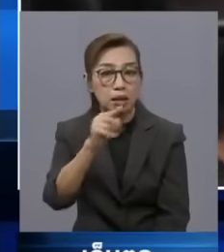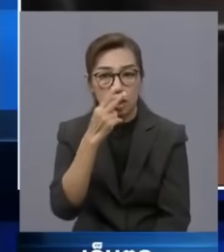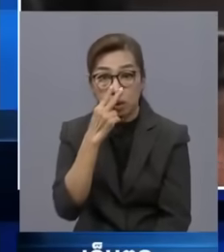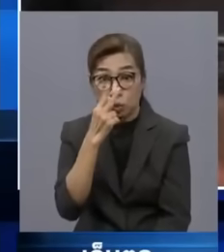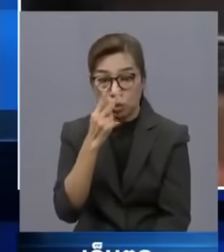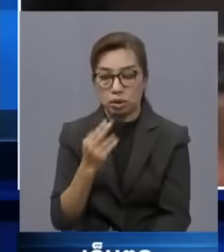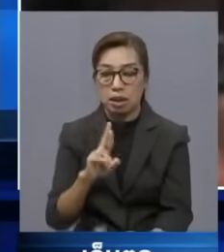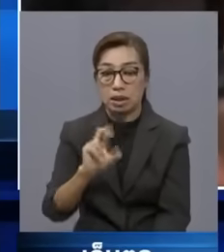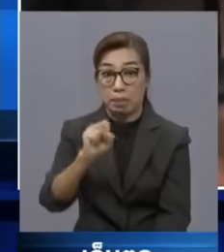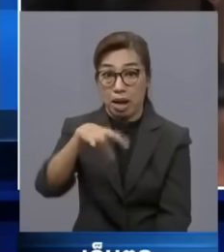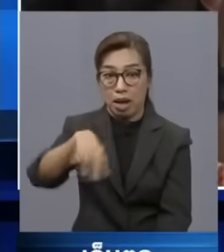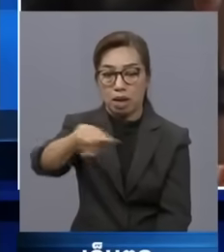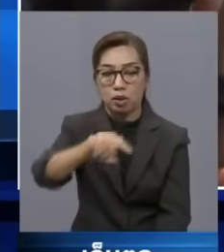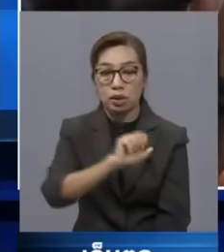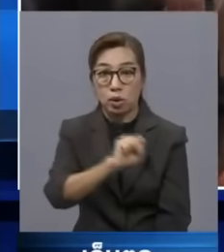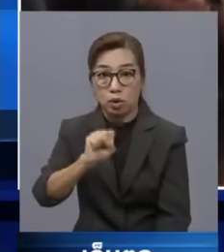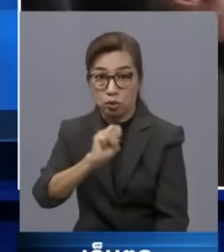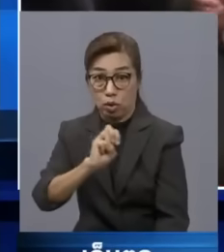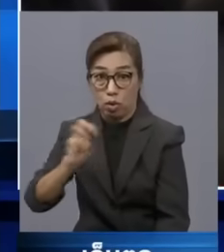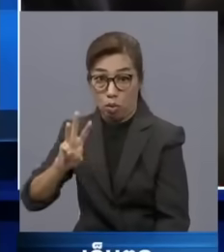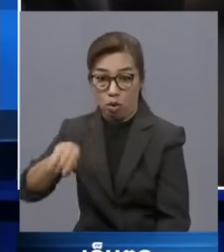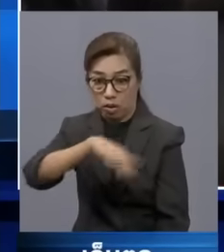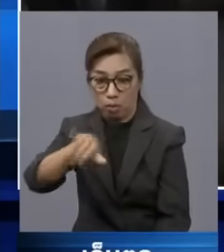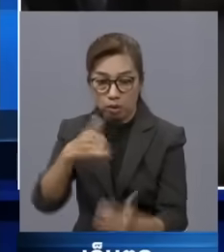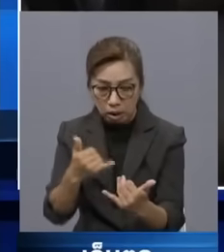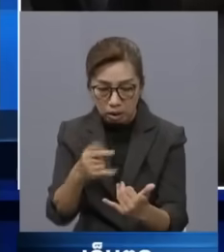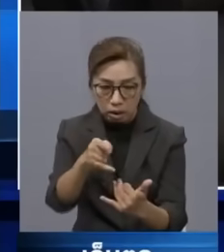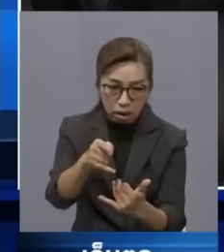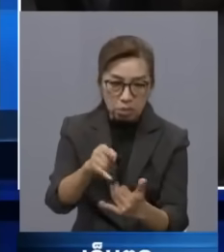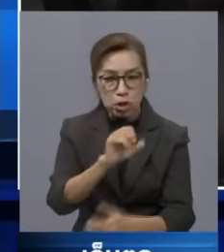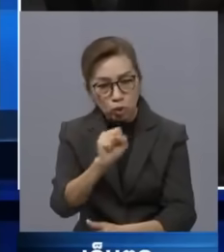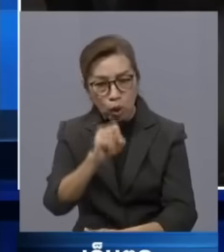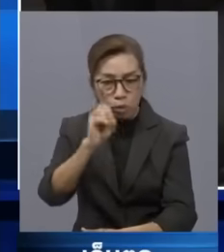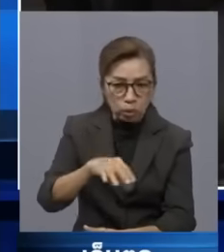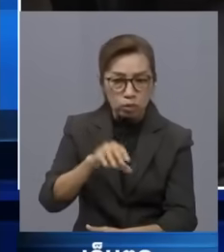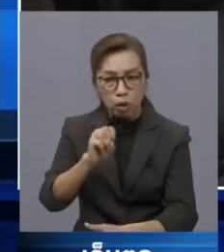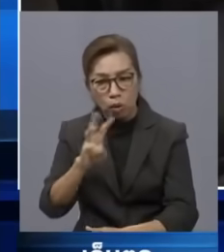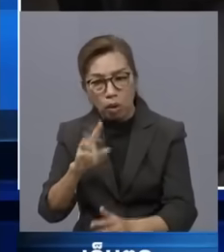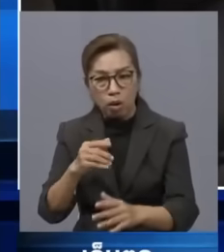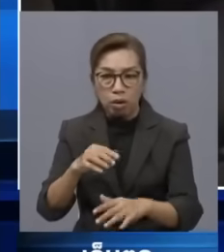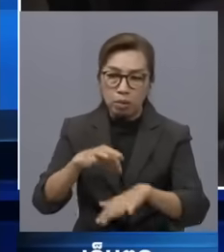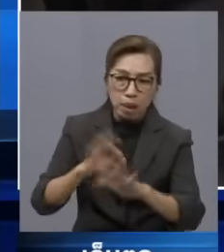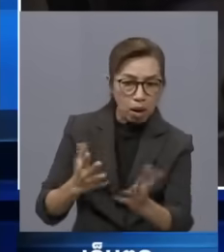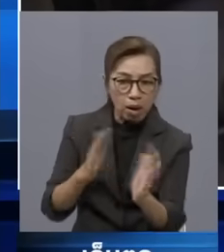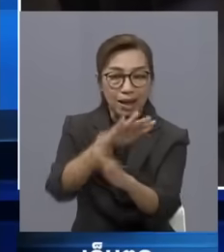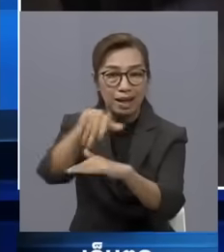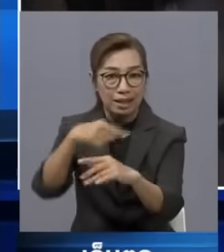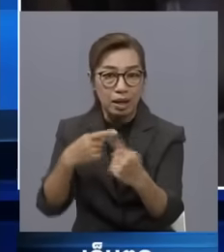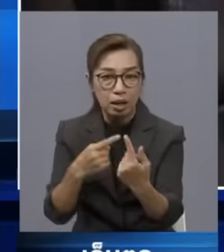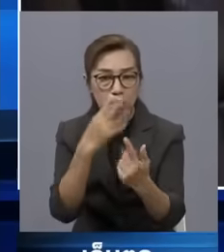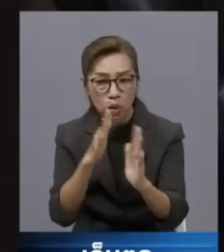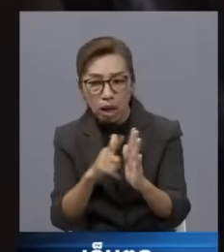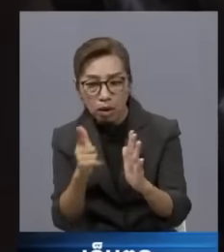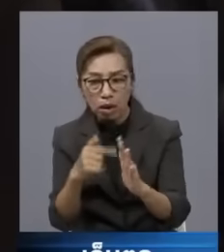รัฐสภาณตอนนี้กันก่อนนะครับสมาชิกรัฐสภามีการเปลี่ยนแปลงจากเหตุการณ์ที่สวหรือสสบางท่านลาออกแล้วก็มี